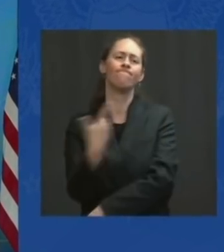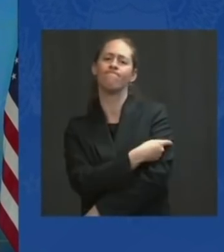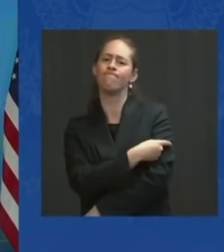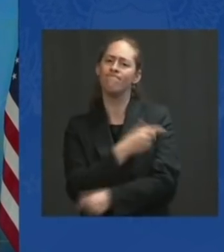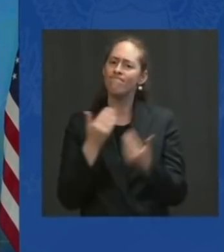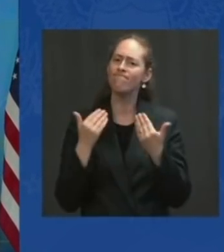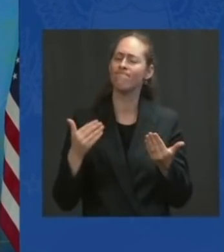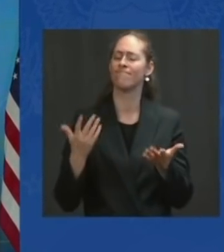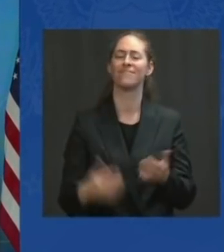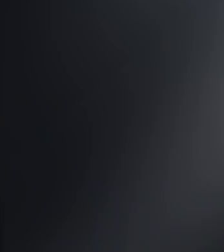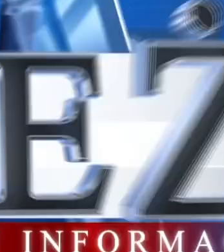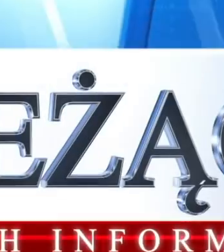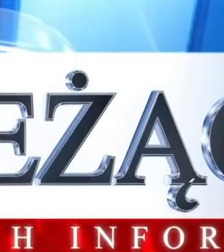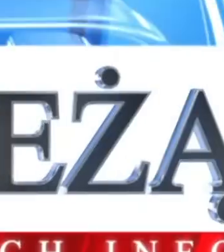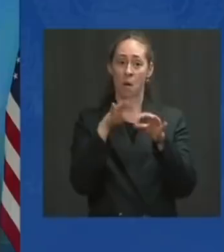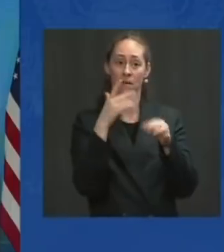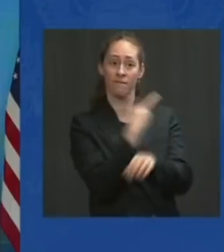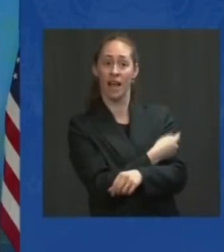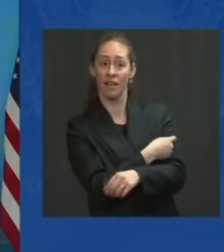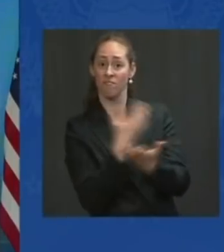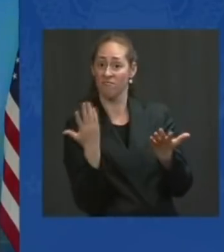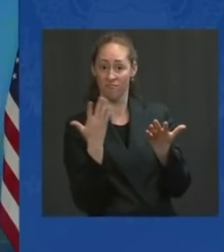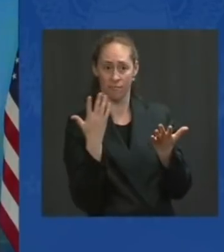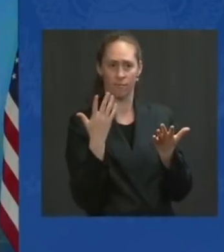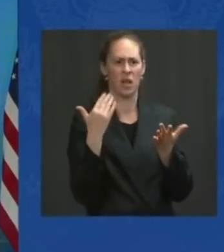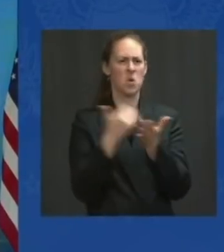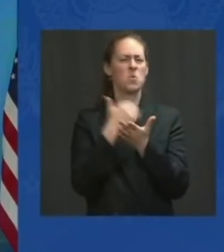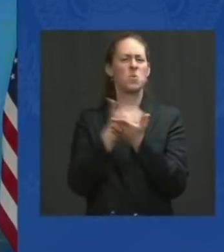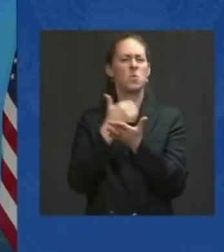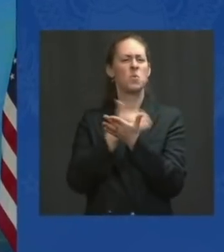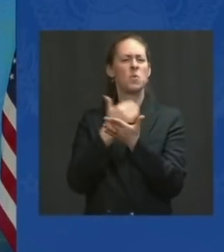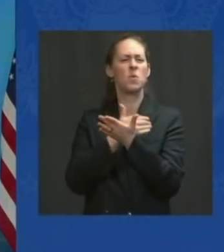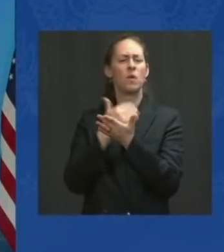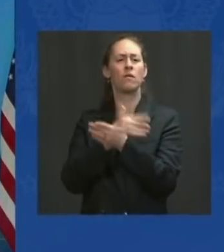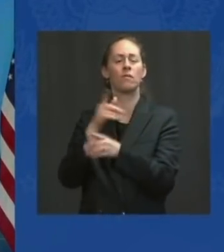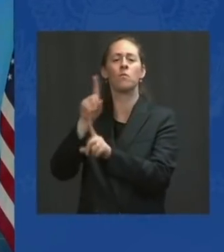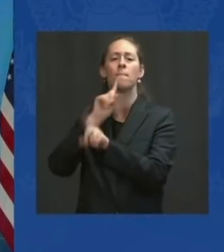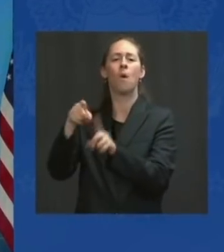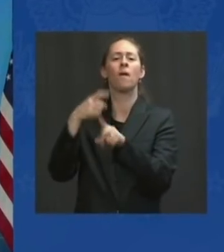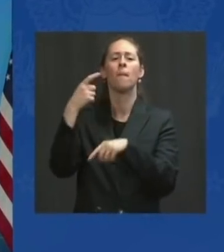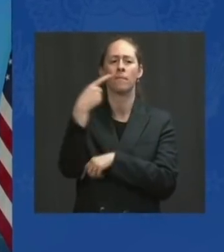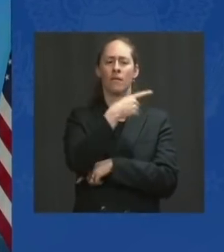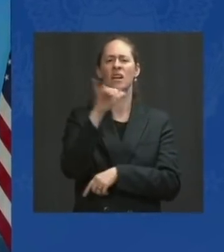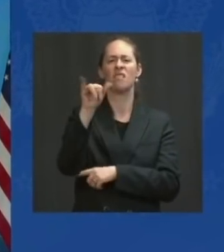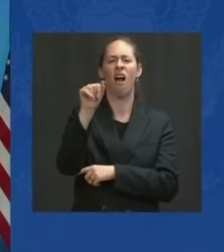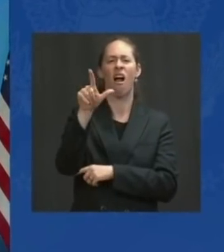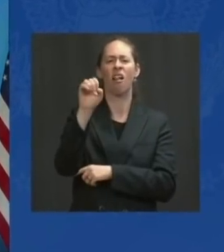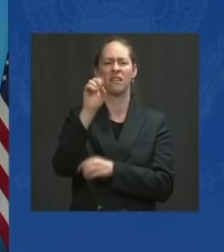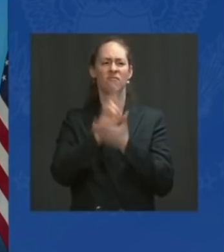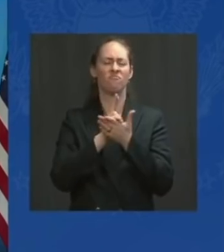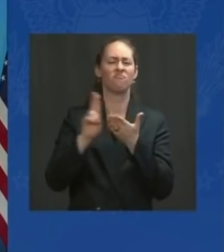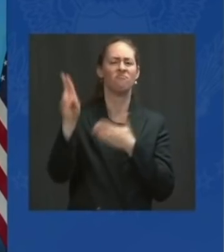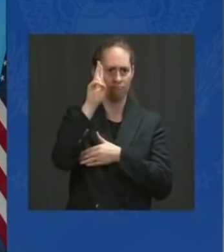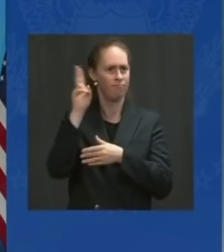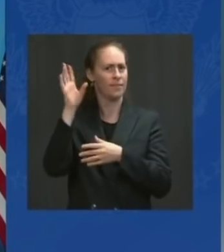poniżej 40%. Zients dodał, że niemal wszystkie odejścia z tego świata, bo ponad 99,5%, i przypadki hospitalizacji